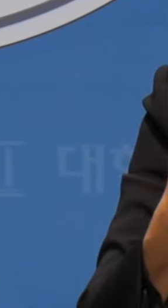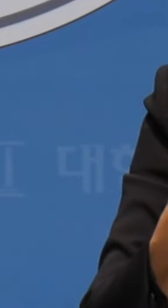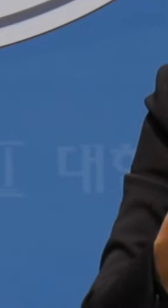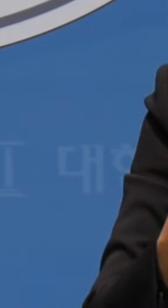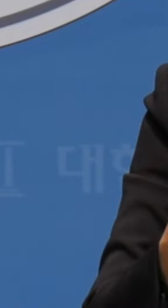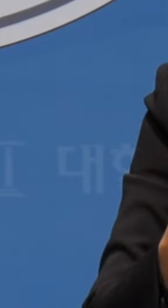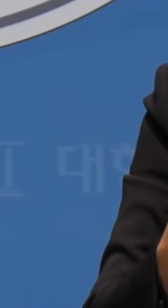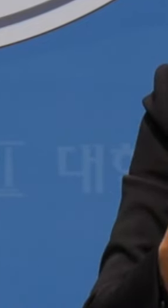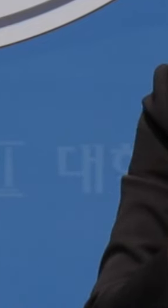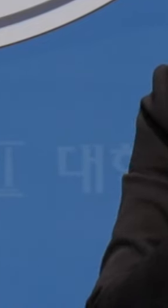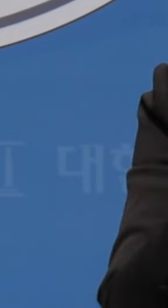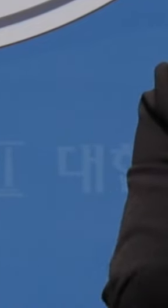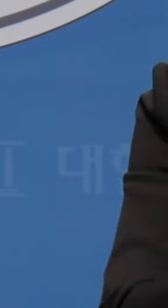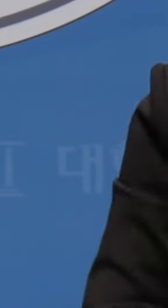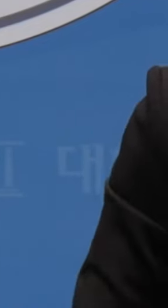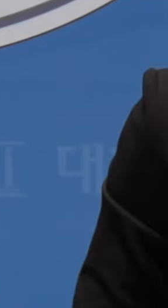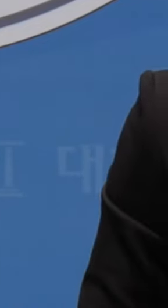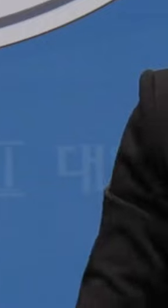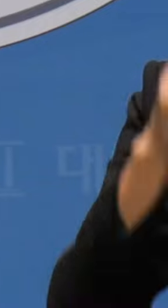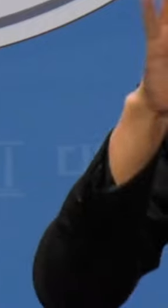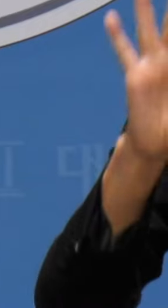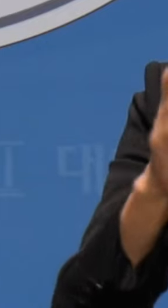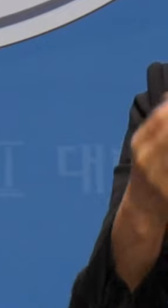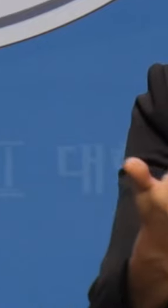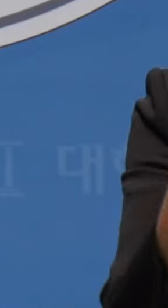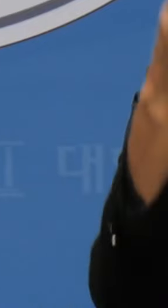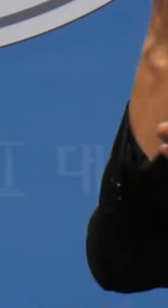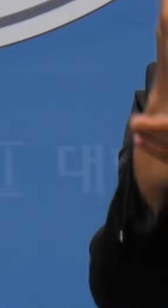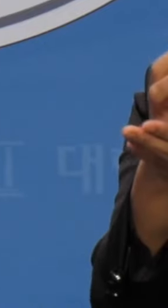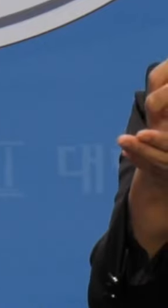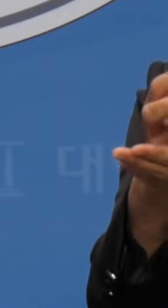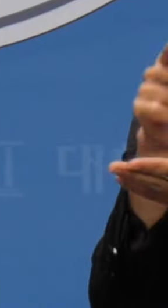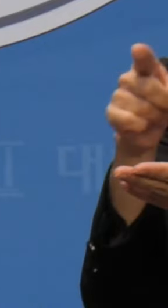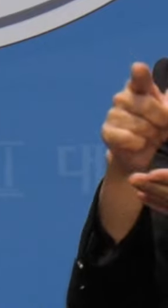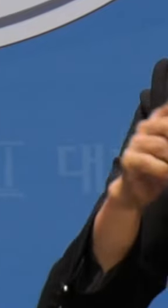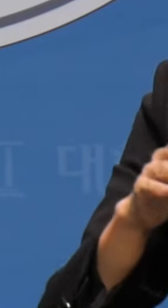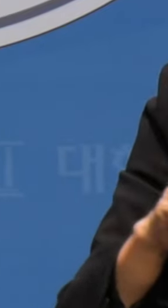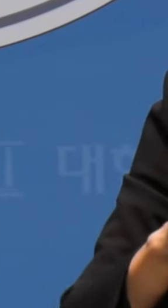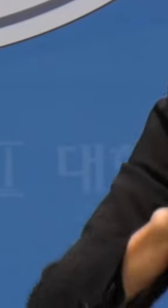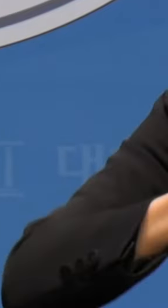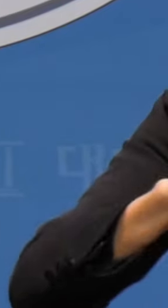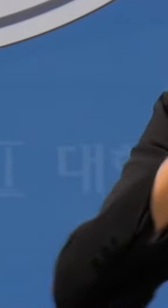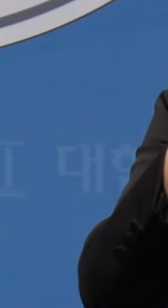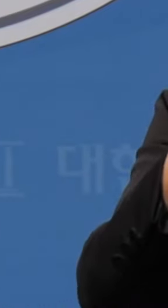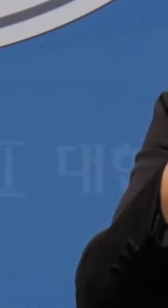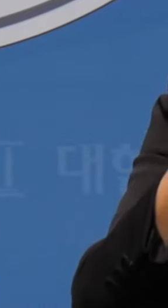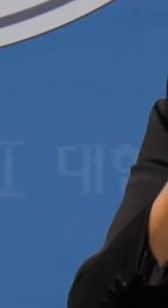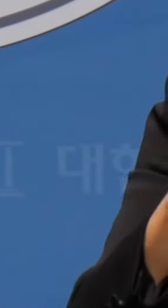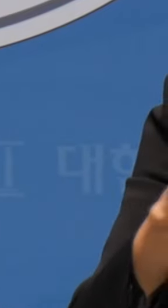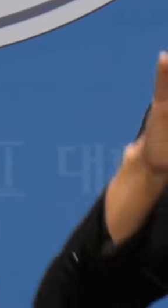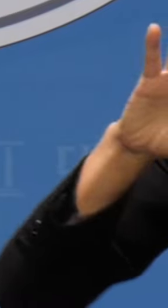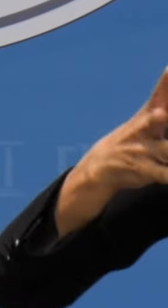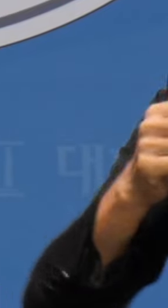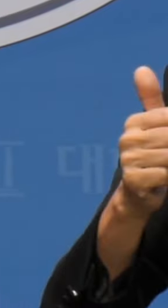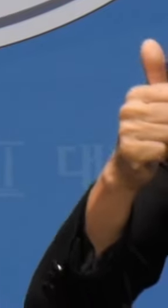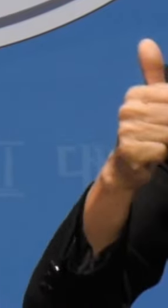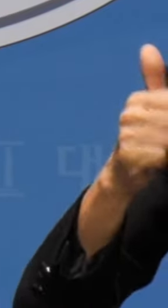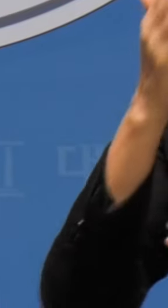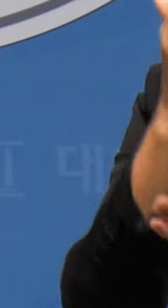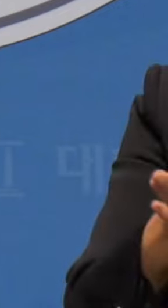마십시오. 명태균 방지법이라는 국민 기만극을 멈추고 여론 조작의